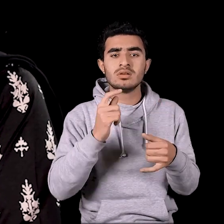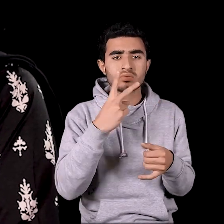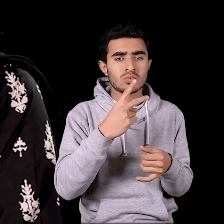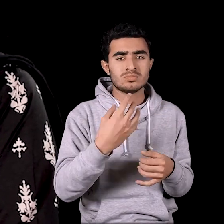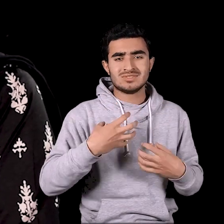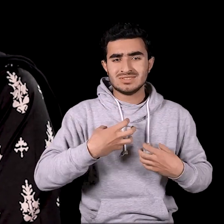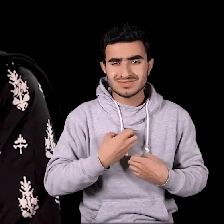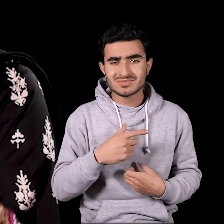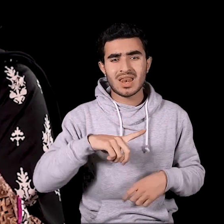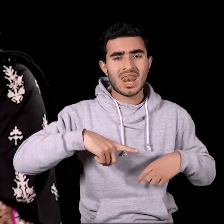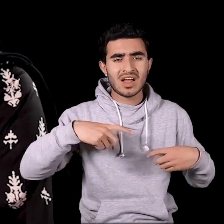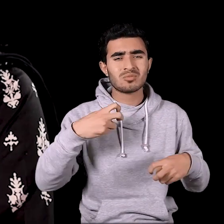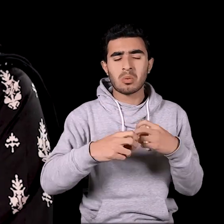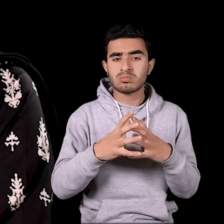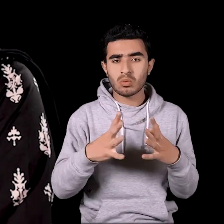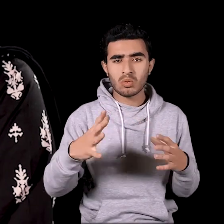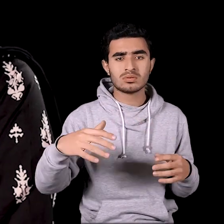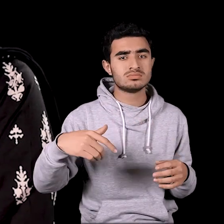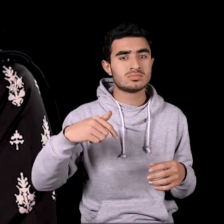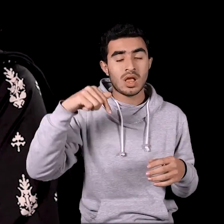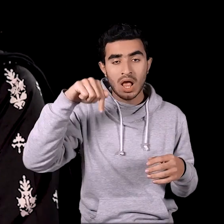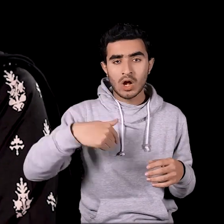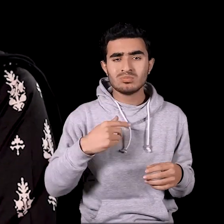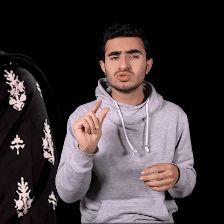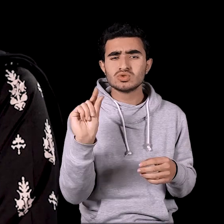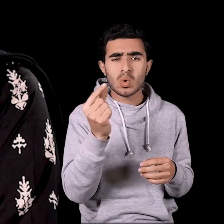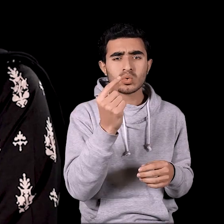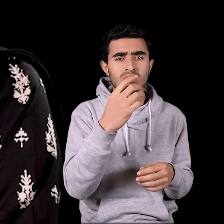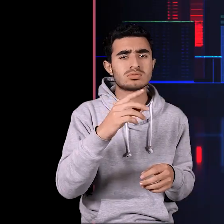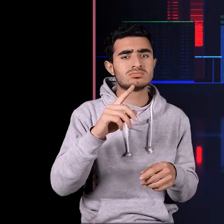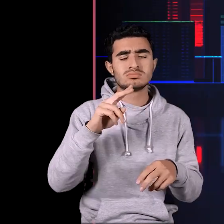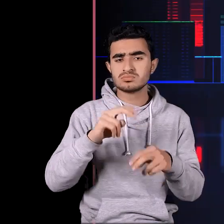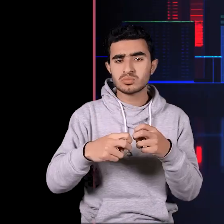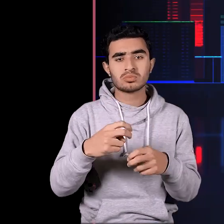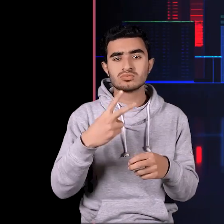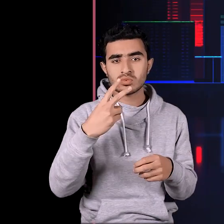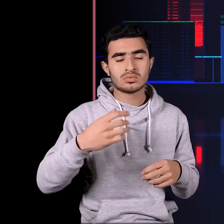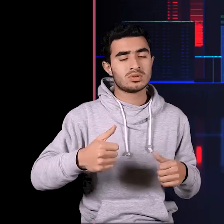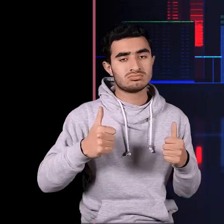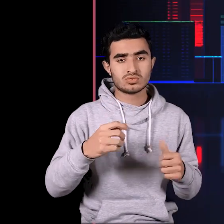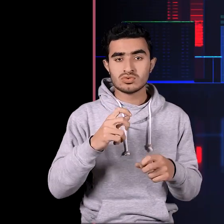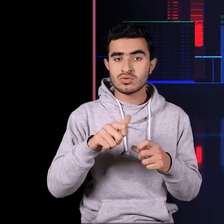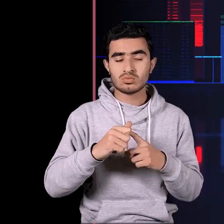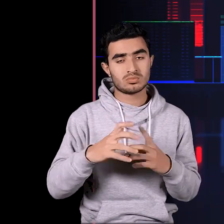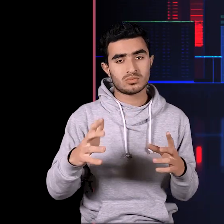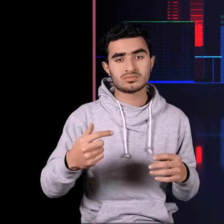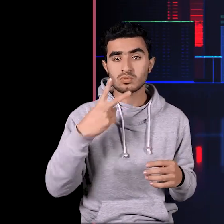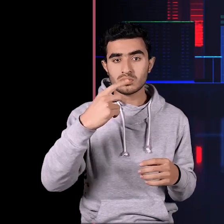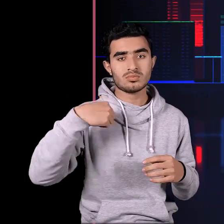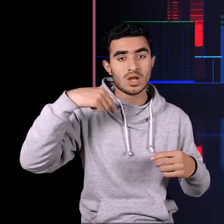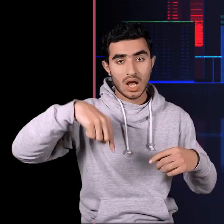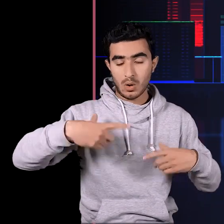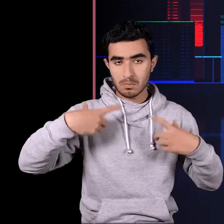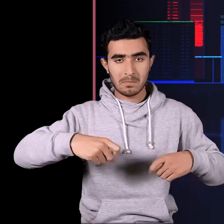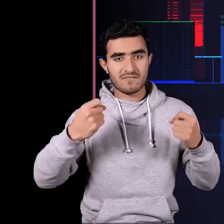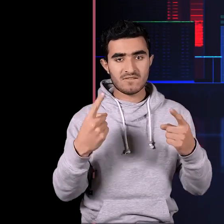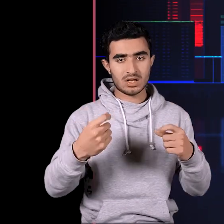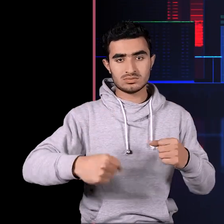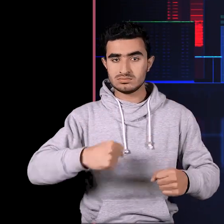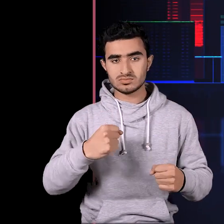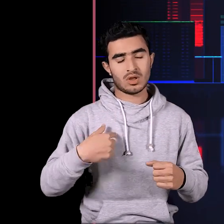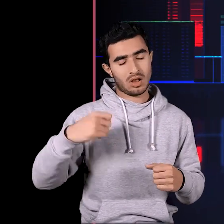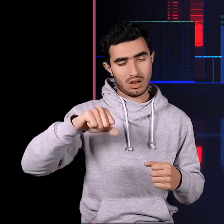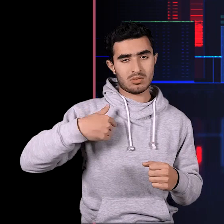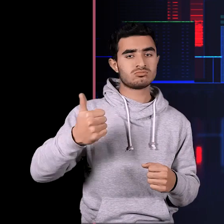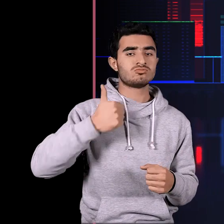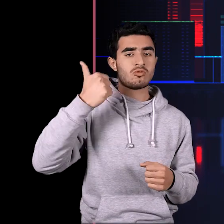हम कितने ब्लेस्ड हैं. हम तो इतनी छोटी छोटी चीज़ों को नहीं वैल्यू करते. हम समझते हैं सेहत है, हाँ जी सेहत है, आज सेहत है. इट टेक्स अ